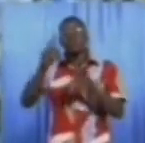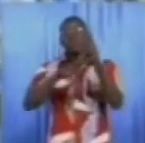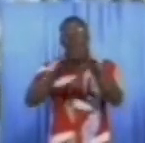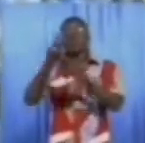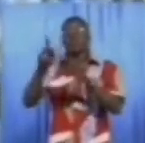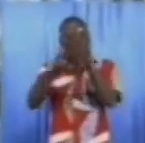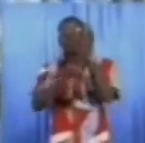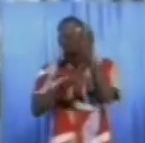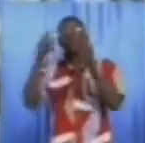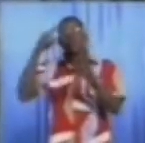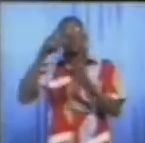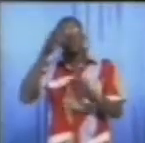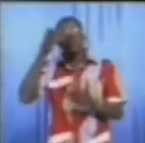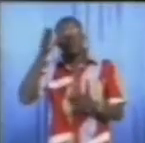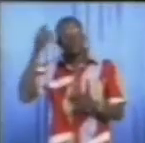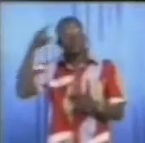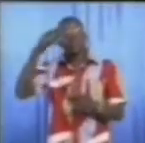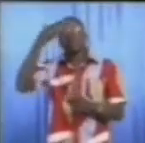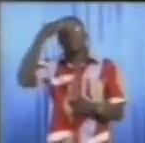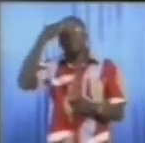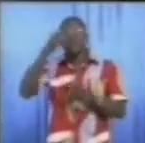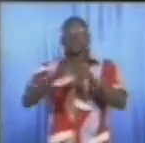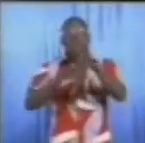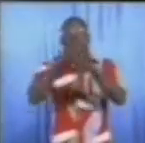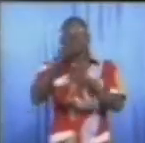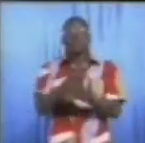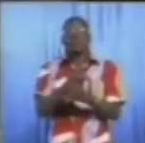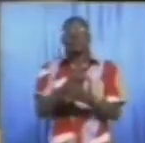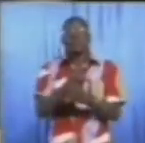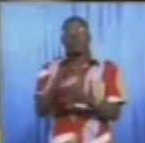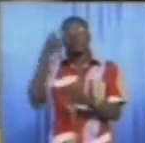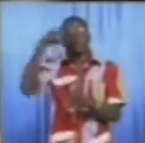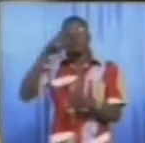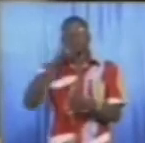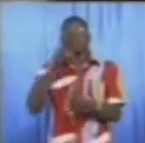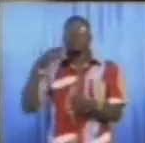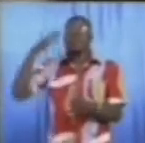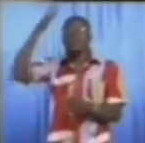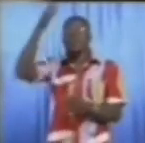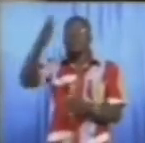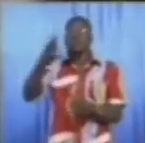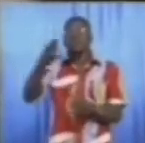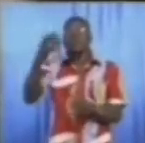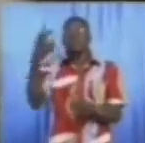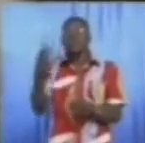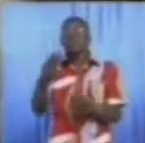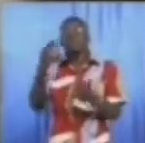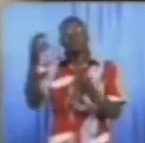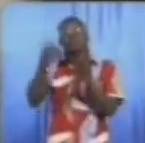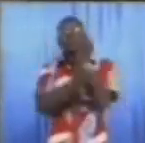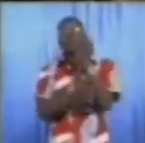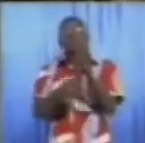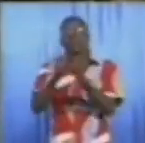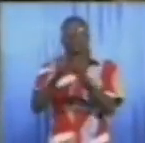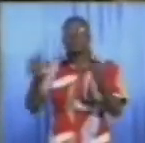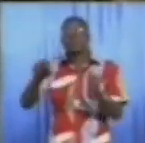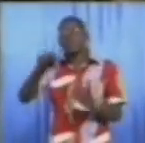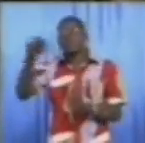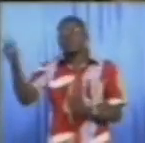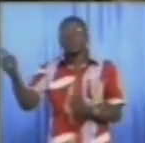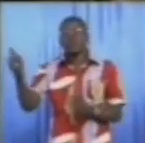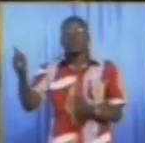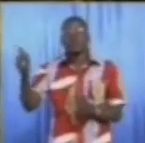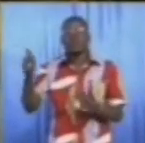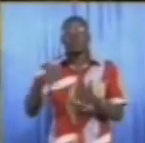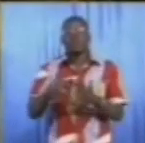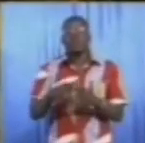dans sa quête pour une reconnaissance internationale. Et pour ce qui est de l'avenir, aucun des deux pays ne l'envisage sans l'autre. On doit travailler